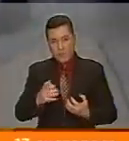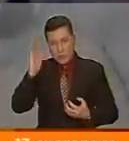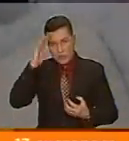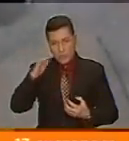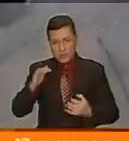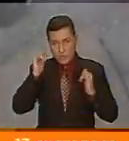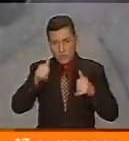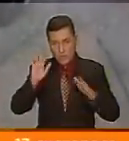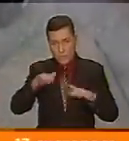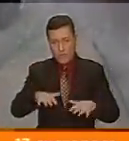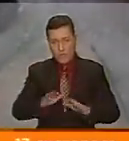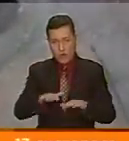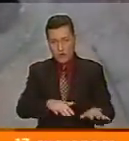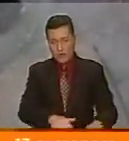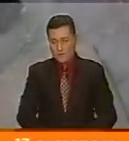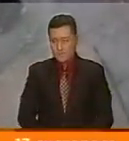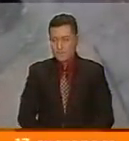воду.